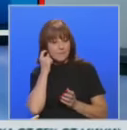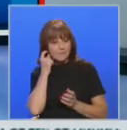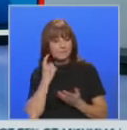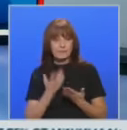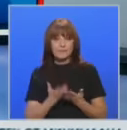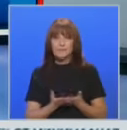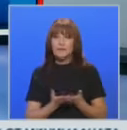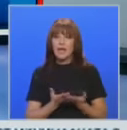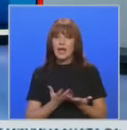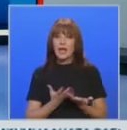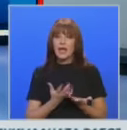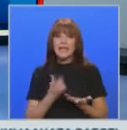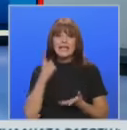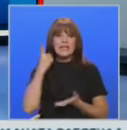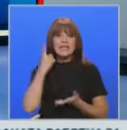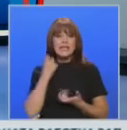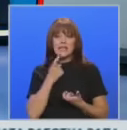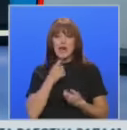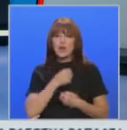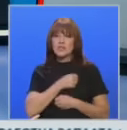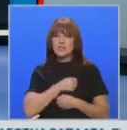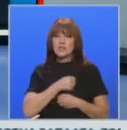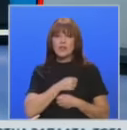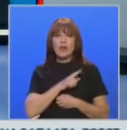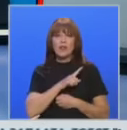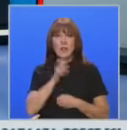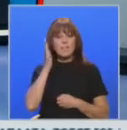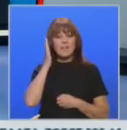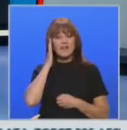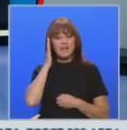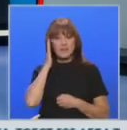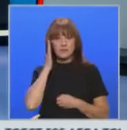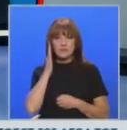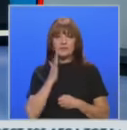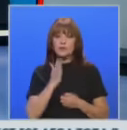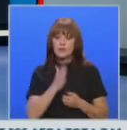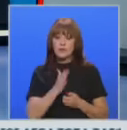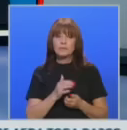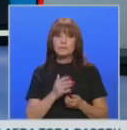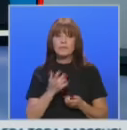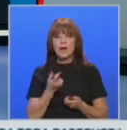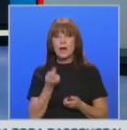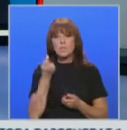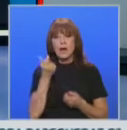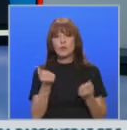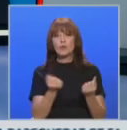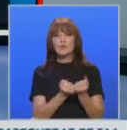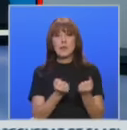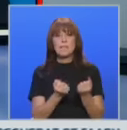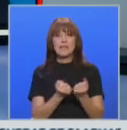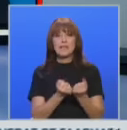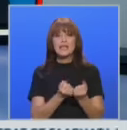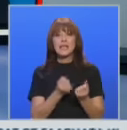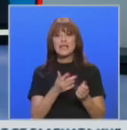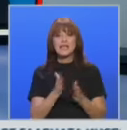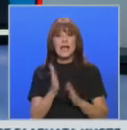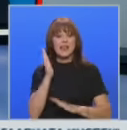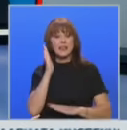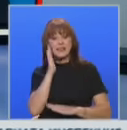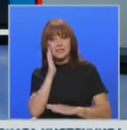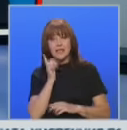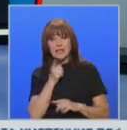Продължаваме сега с тревожния сигнал, който отправят от неправителствения сектор за малкото места за настаняване на жертвите на трафик на хора. Тези